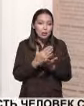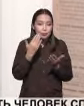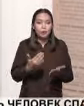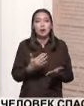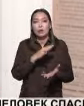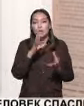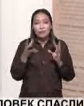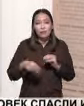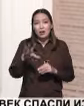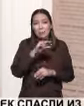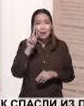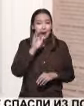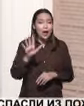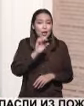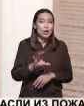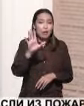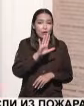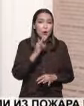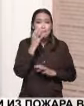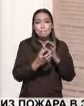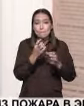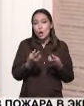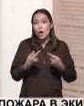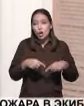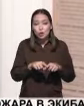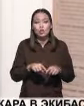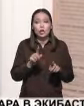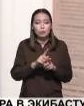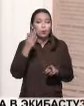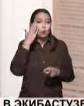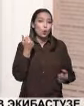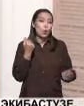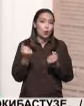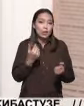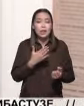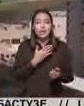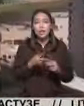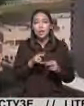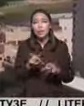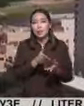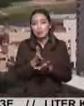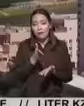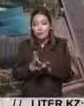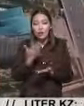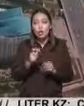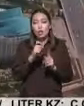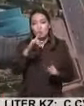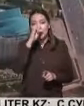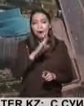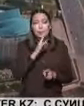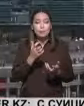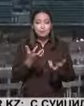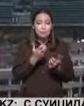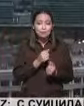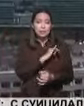практически во всех азиатских, европейских и международных организациях способствует укреплению этого направления. К слову, Казахстан принимает